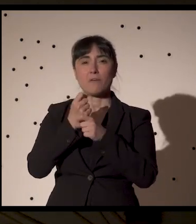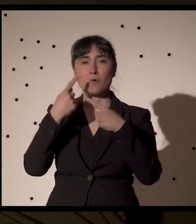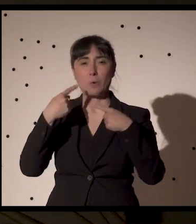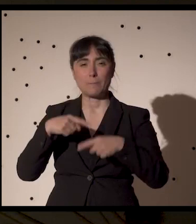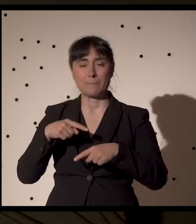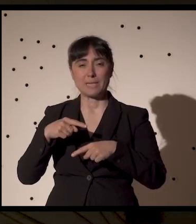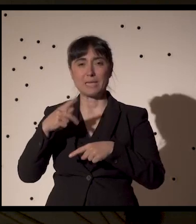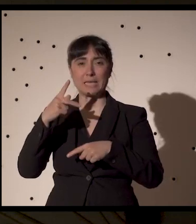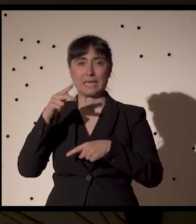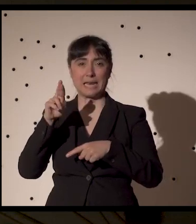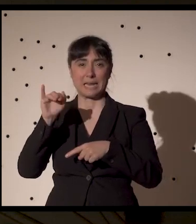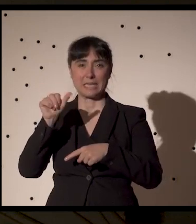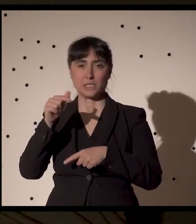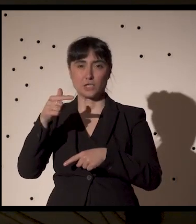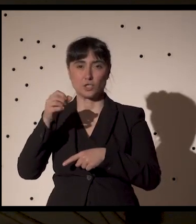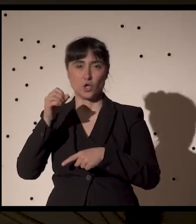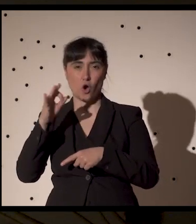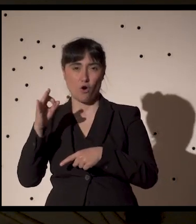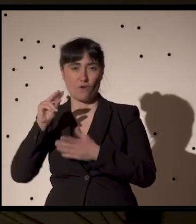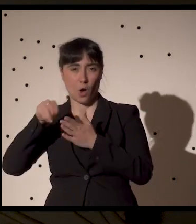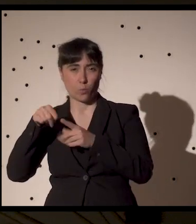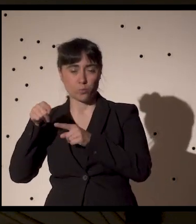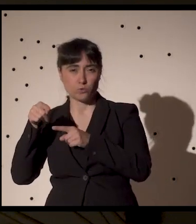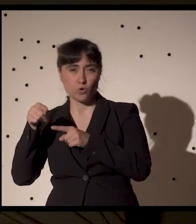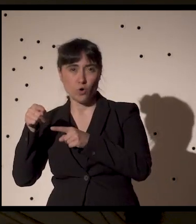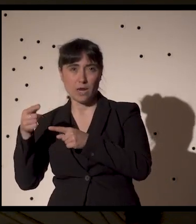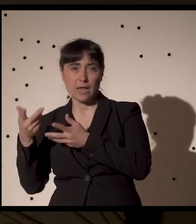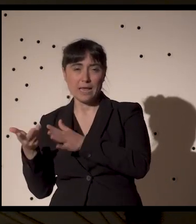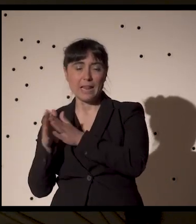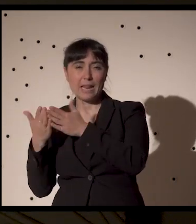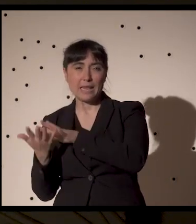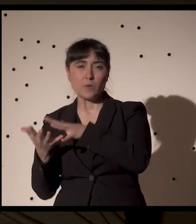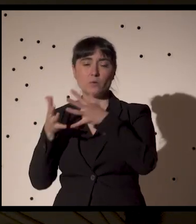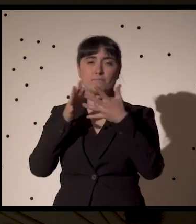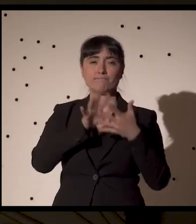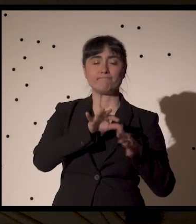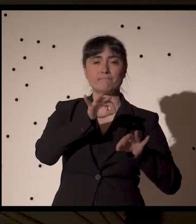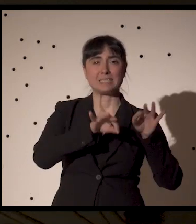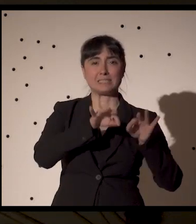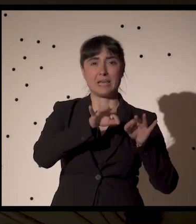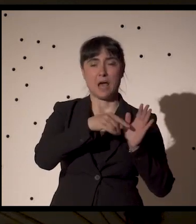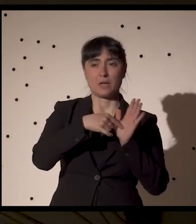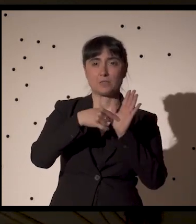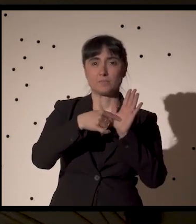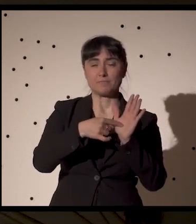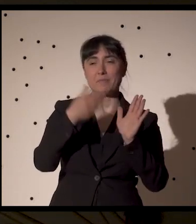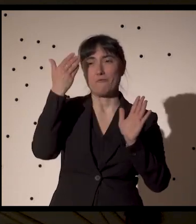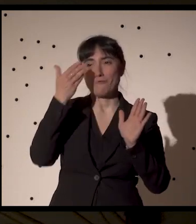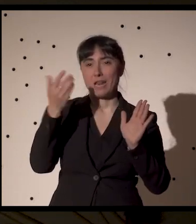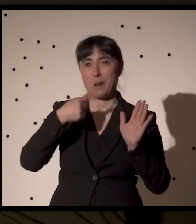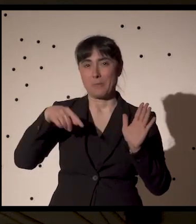abbiamo trovato proprio in famiglia Alexander gli interlocutori ideali per per il coronamento di questo progetto